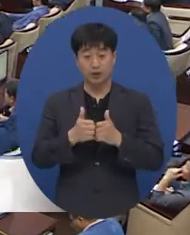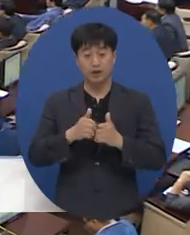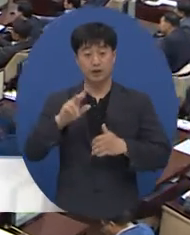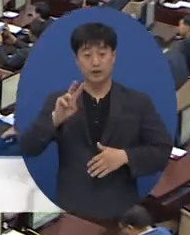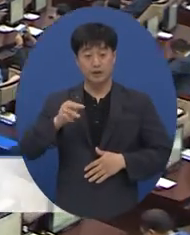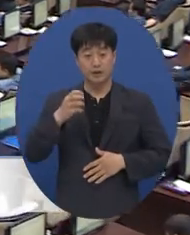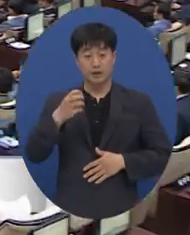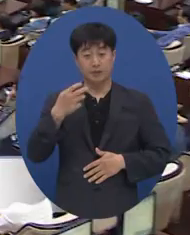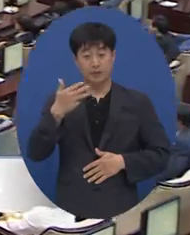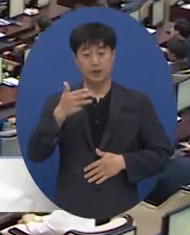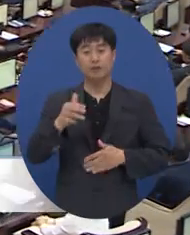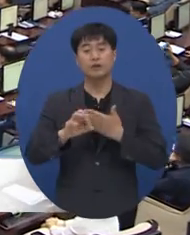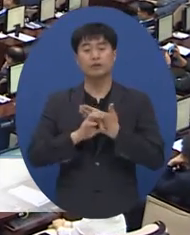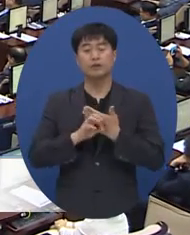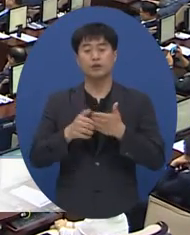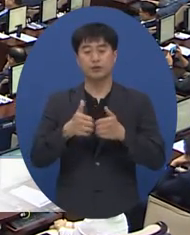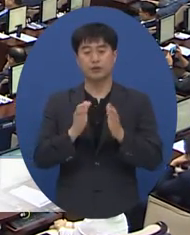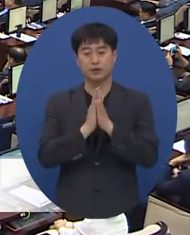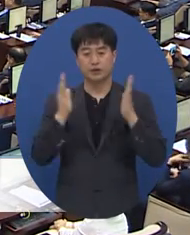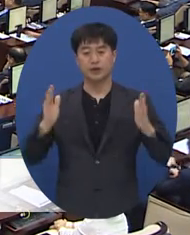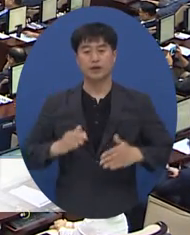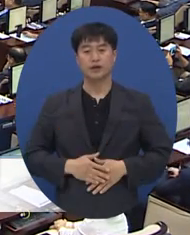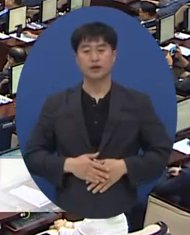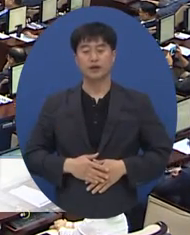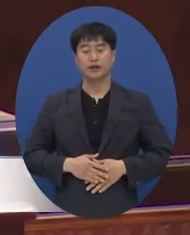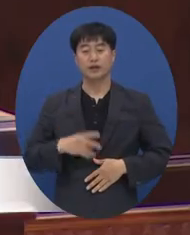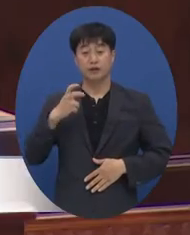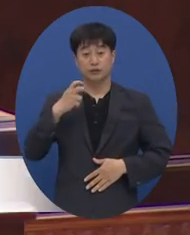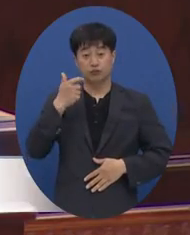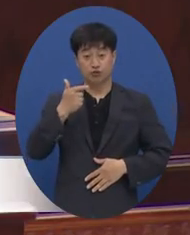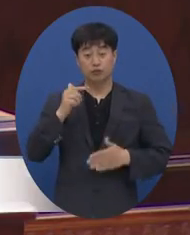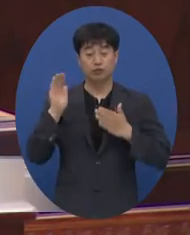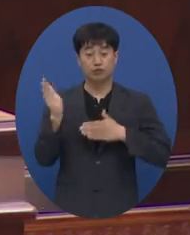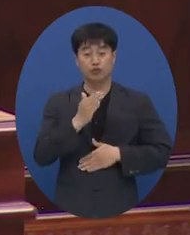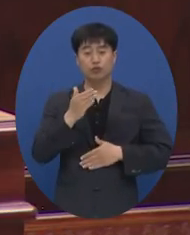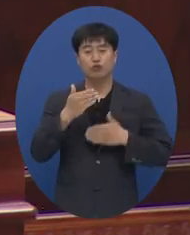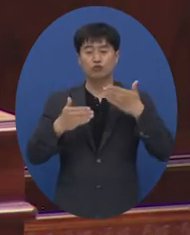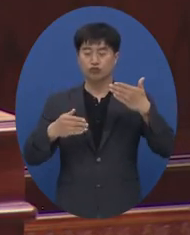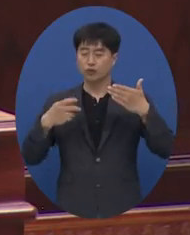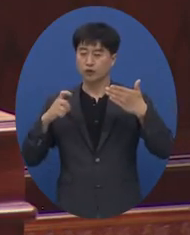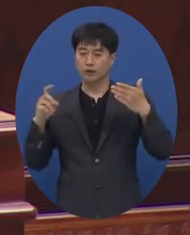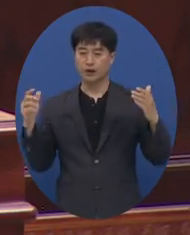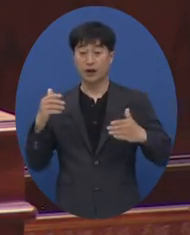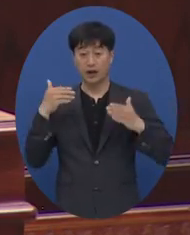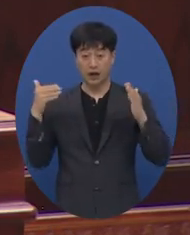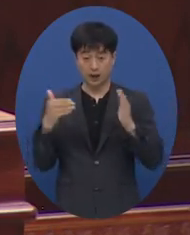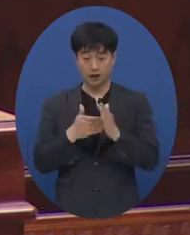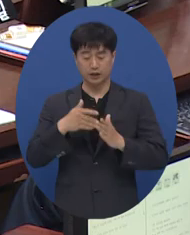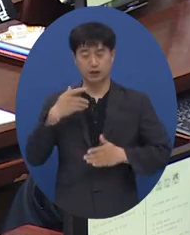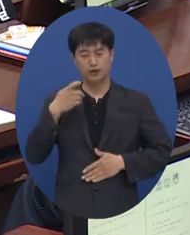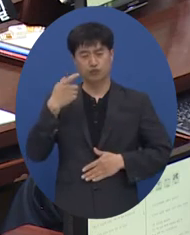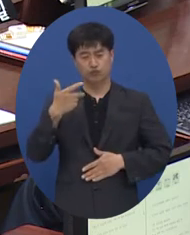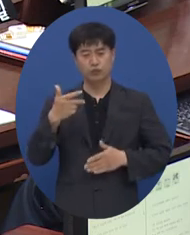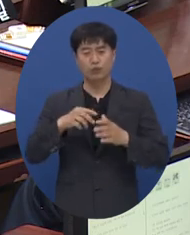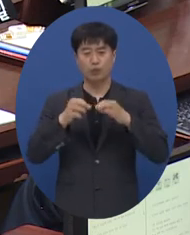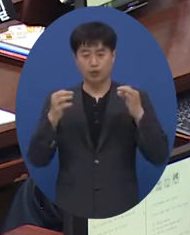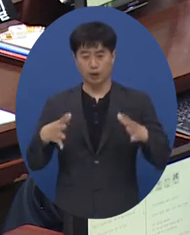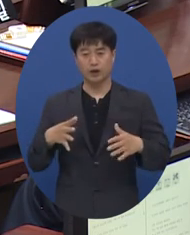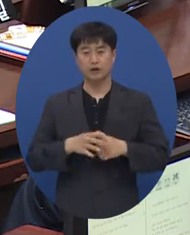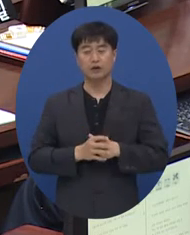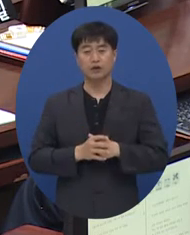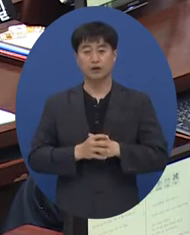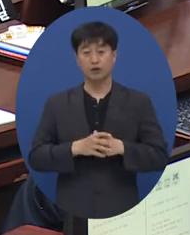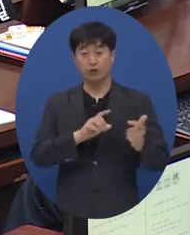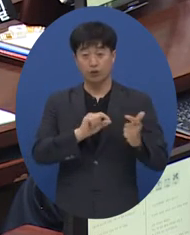경기도의회가 제338회 임시회 일정에 돌입했습니다. 26일부터 9월 10일까지 16일 동안 추가 경정 예산안 심의와 도정